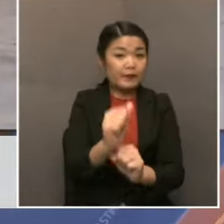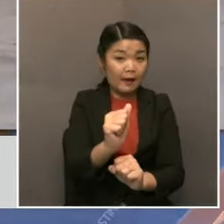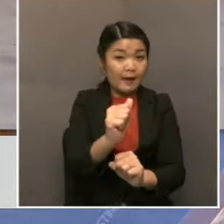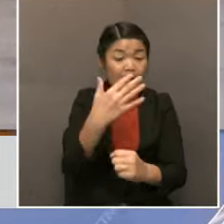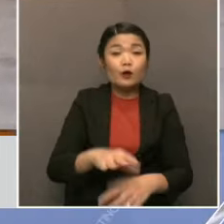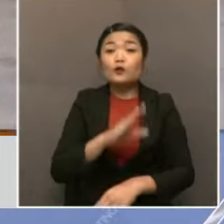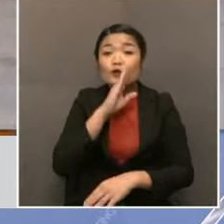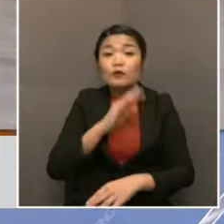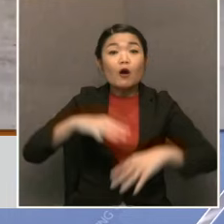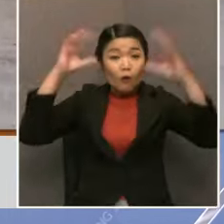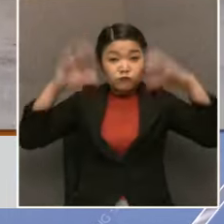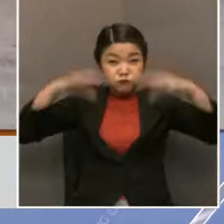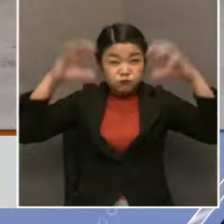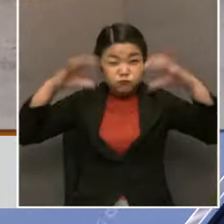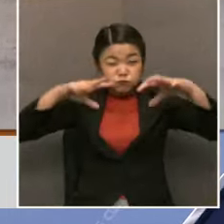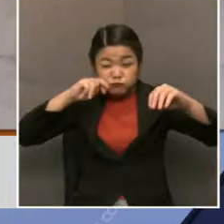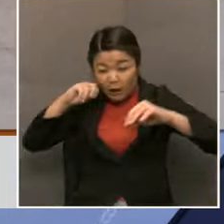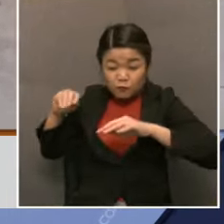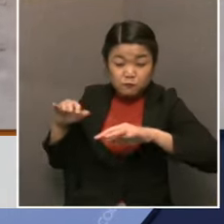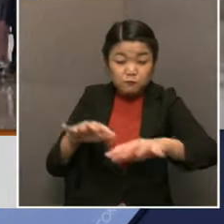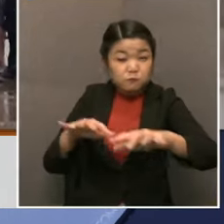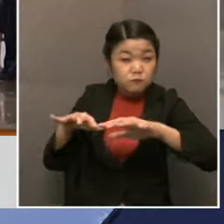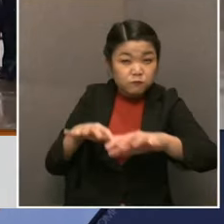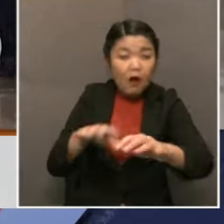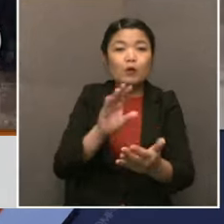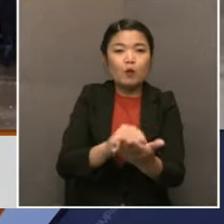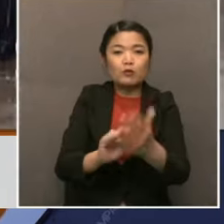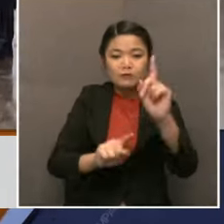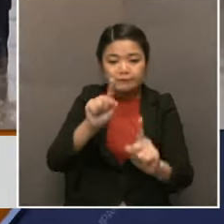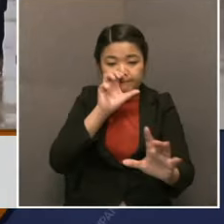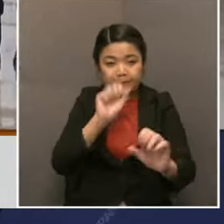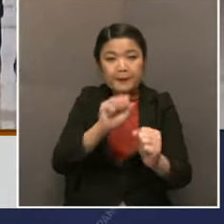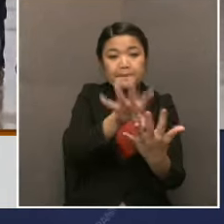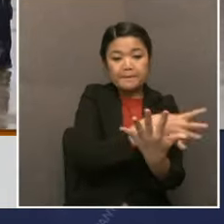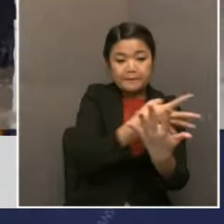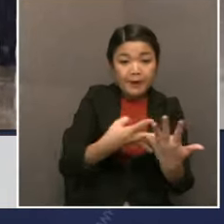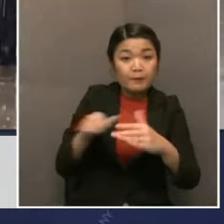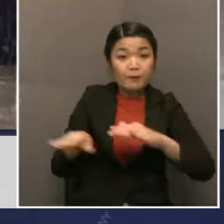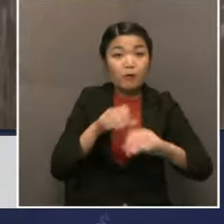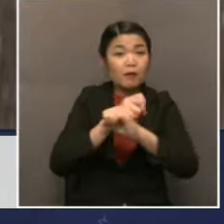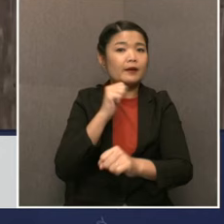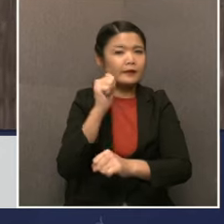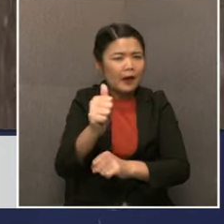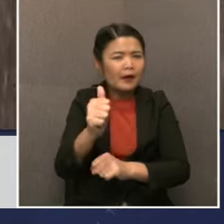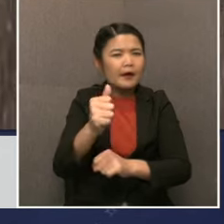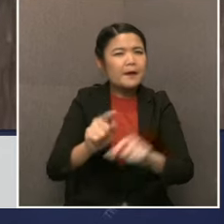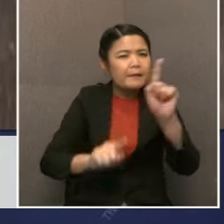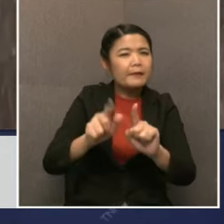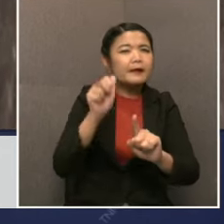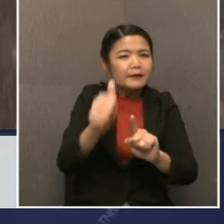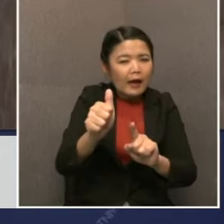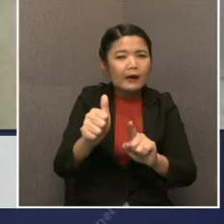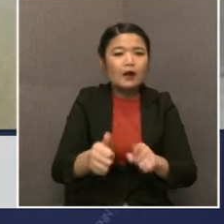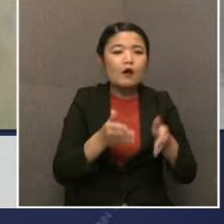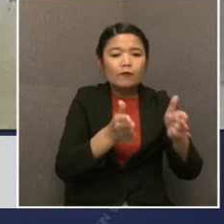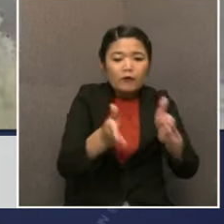samples Wirevateจะได้มาข้มู peremuseส whisper Camp isมได้ว่า สถilly Officeหน่อยง่